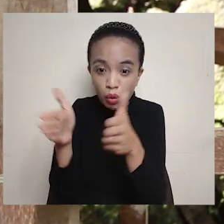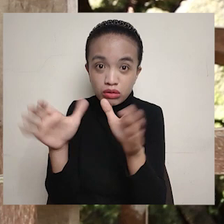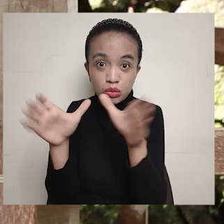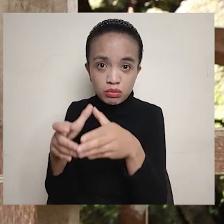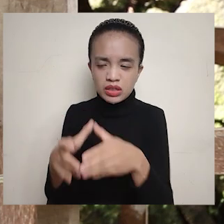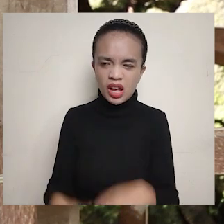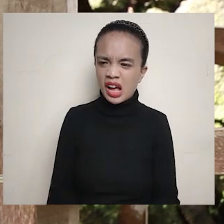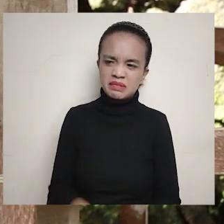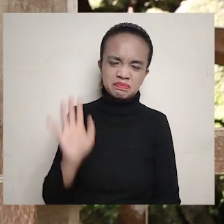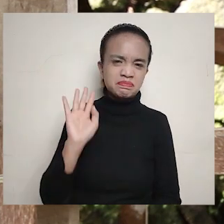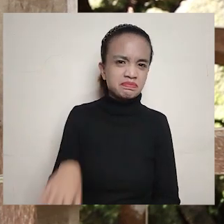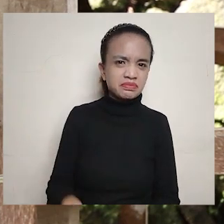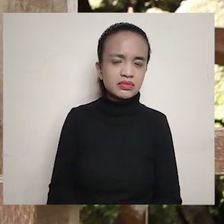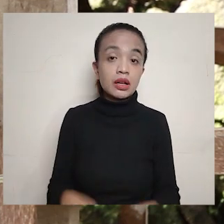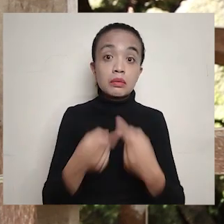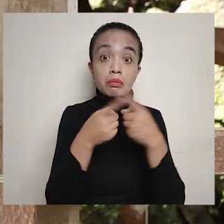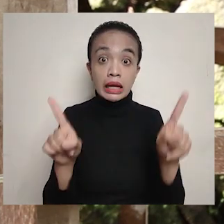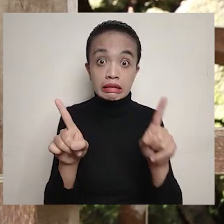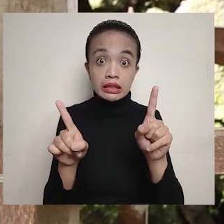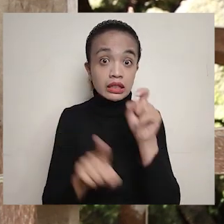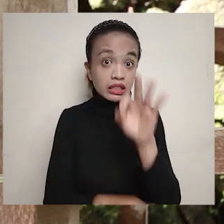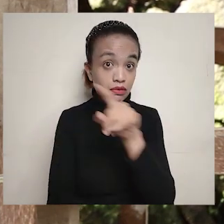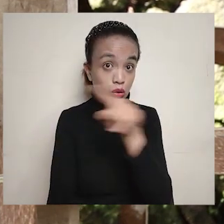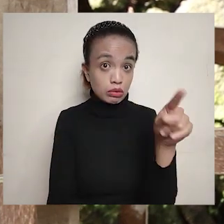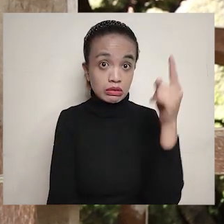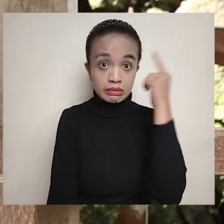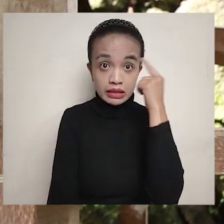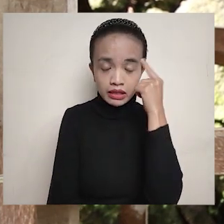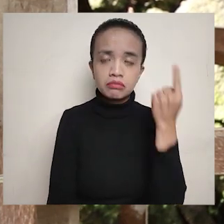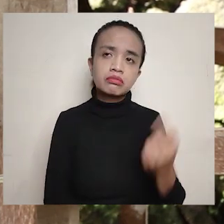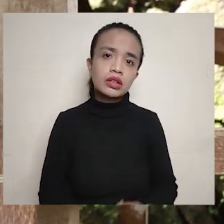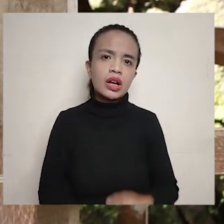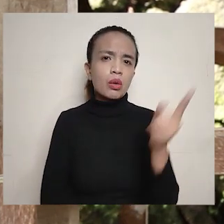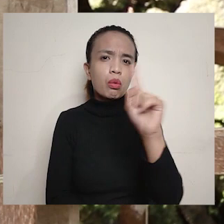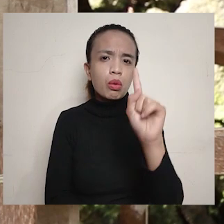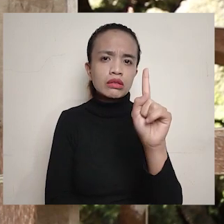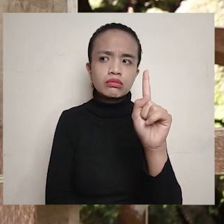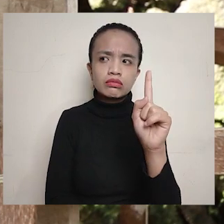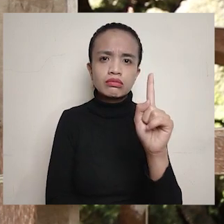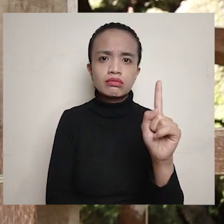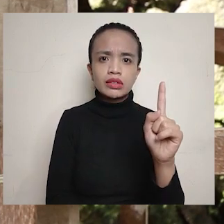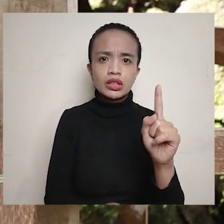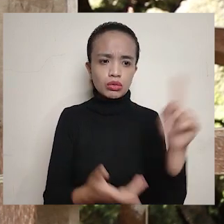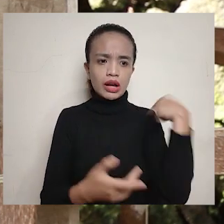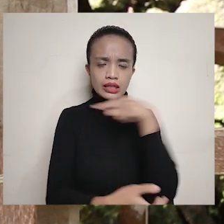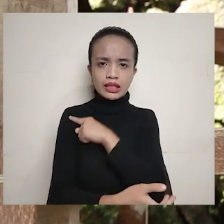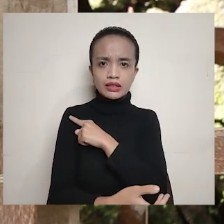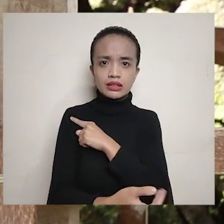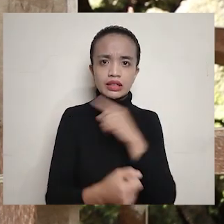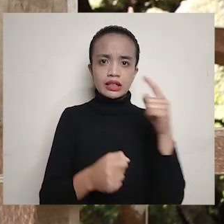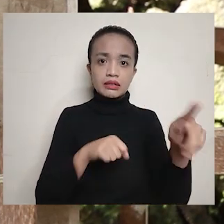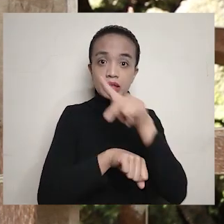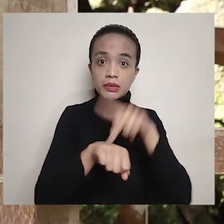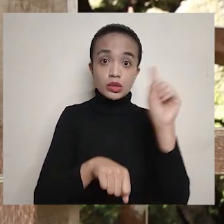negligible. Pero if you come to think of it, ano ba yung mga pinagmamalaki ng bansa natin?